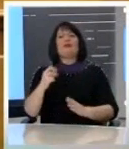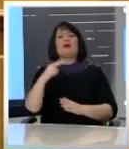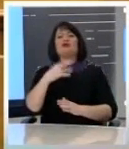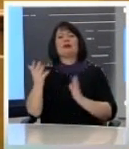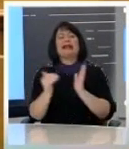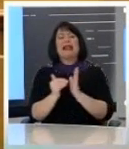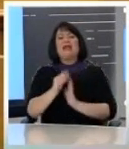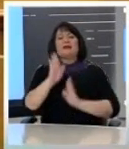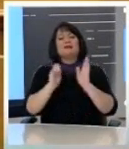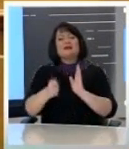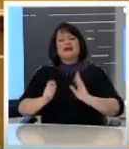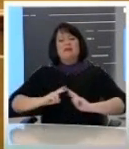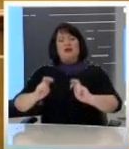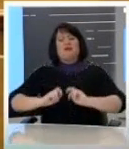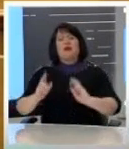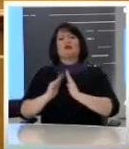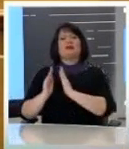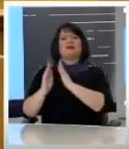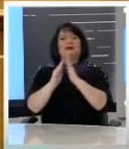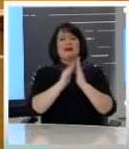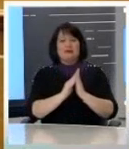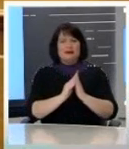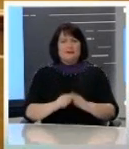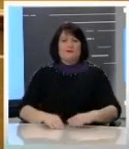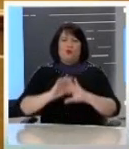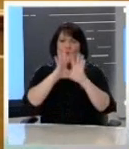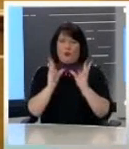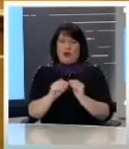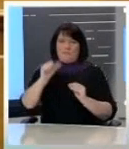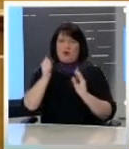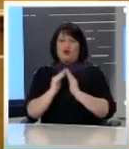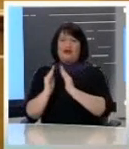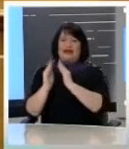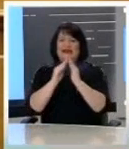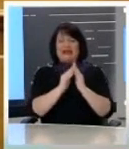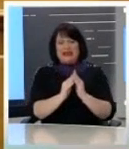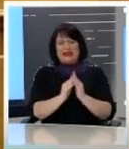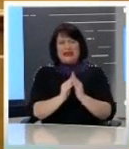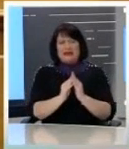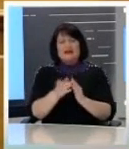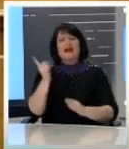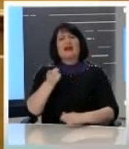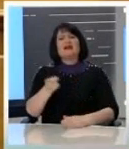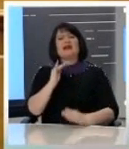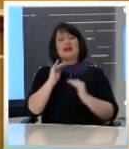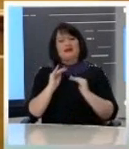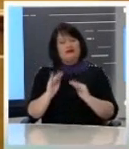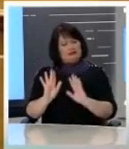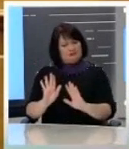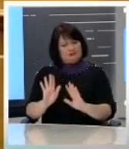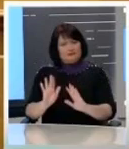25.000 πληστηριασμοί. Με πλήρη προστασία της πρώτης κατοικίας κατά Χατζηδάκη, τα κριτήρια είναι τα ίδια, δεν τα έχουμε